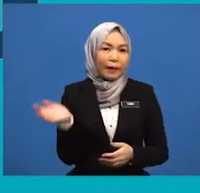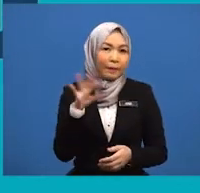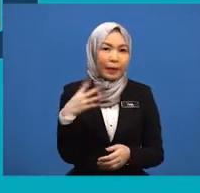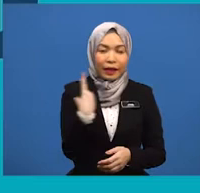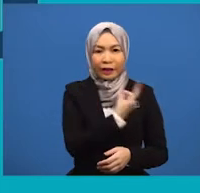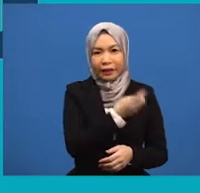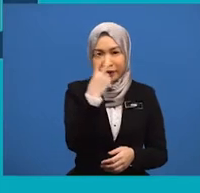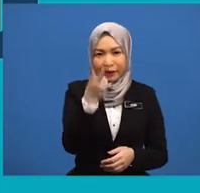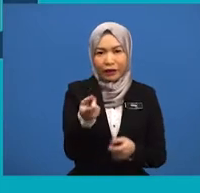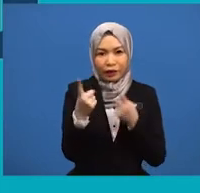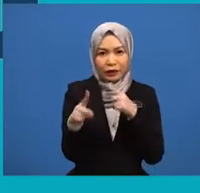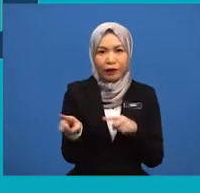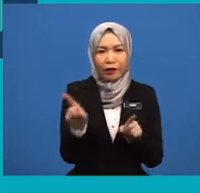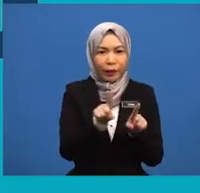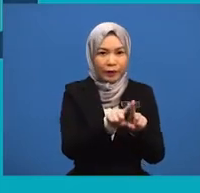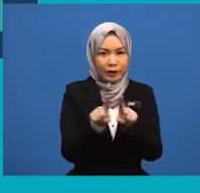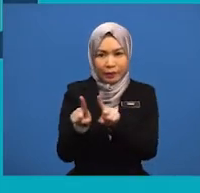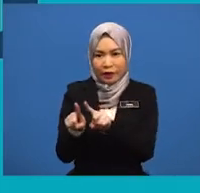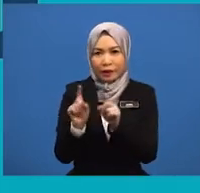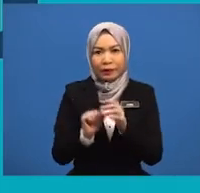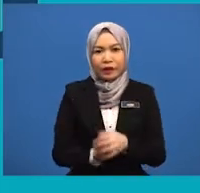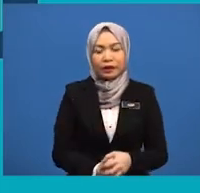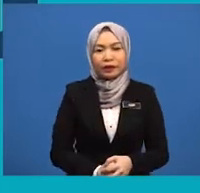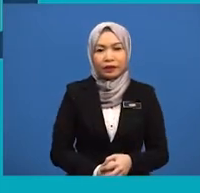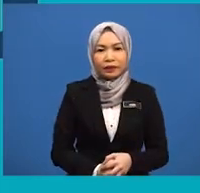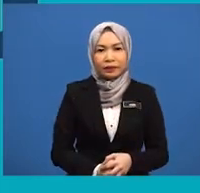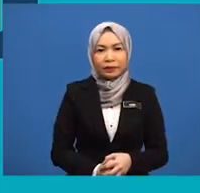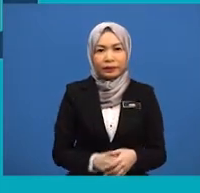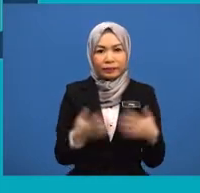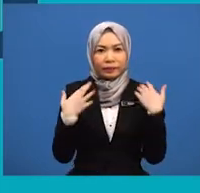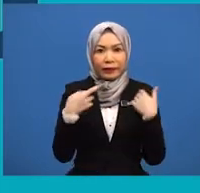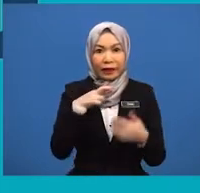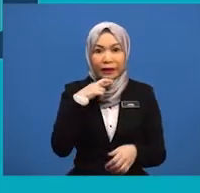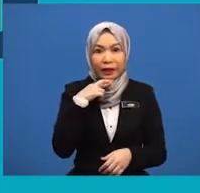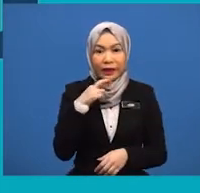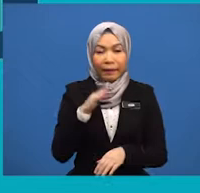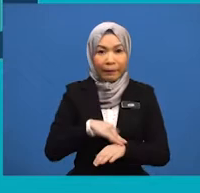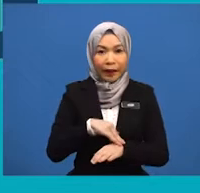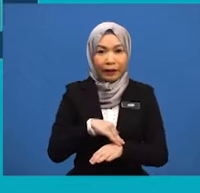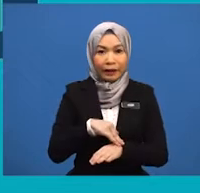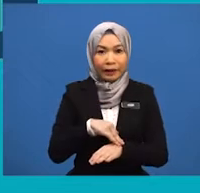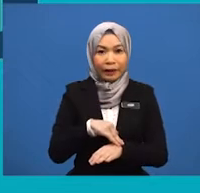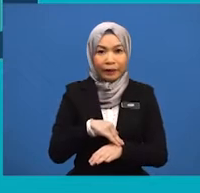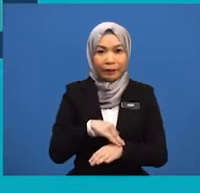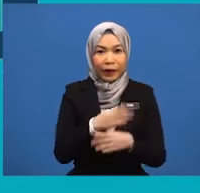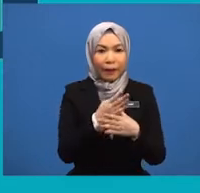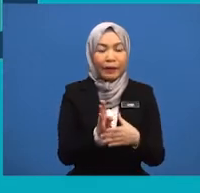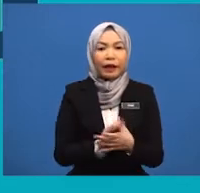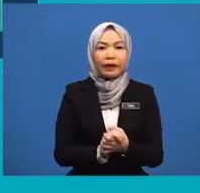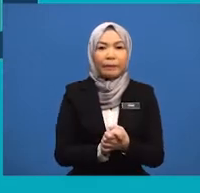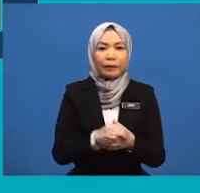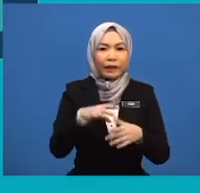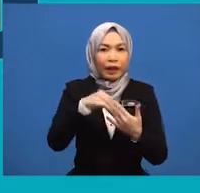Mari kita semak jawapan bersama-sama. Terdapat ralat pada bahagian